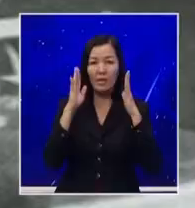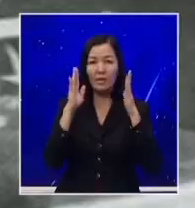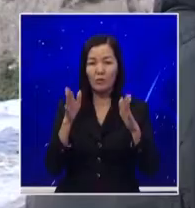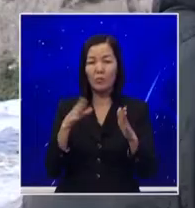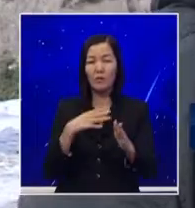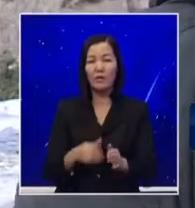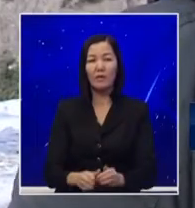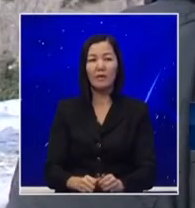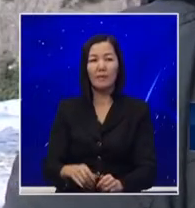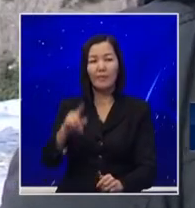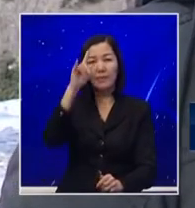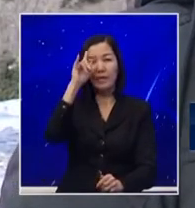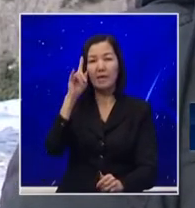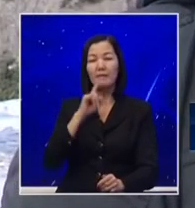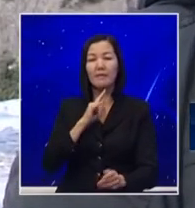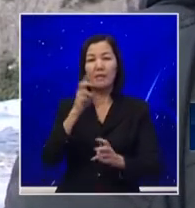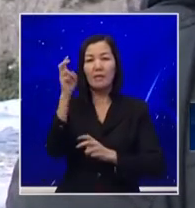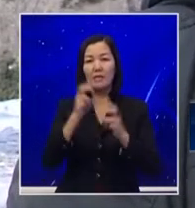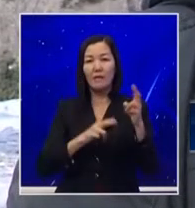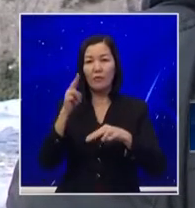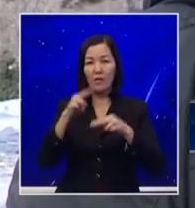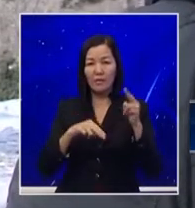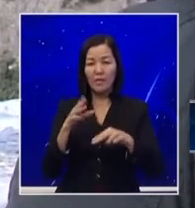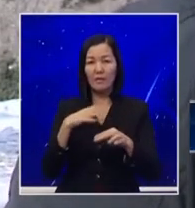бөлді. Қазақстанға заводтар салды. Ал енді